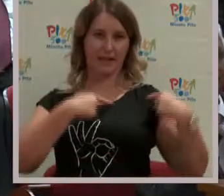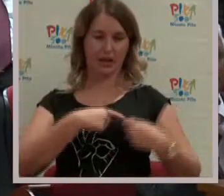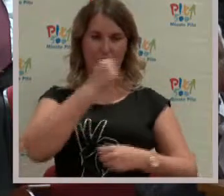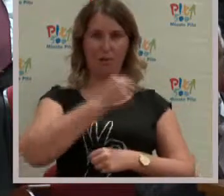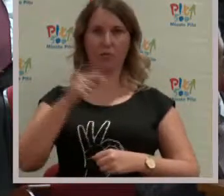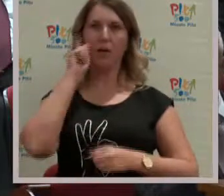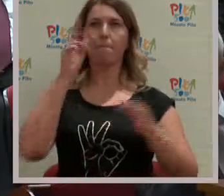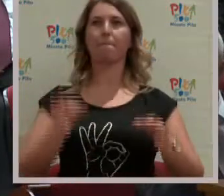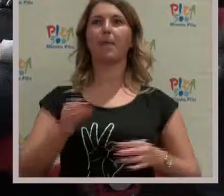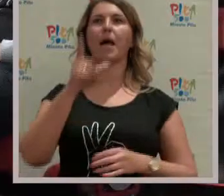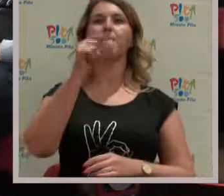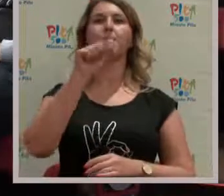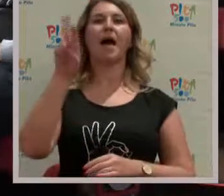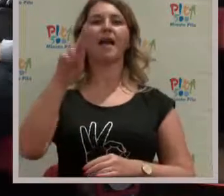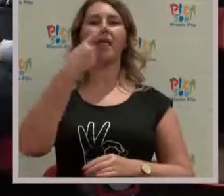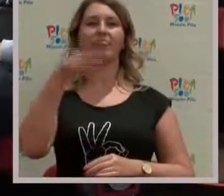RP pana Błażeja Pardę.